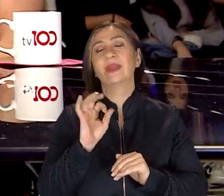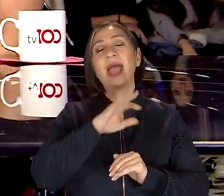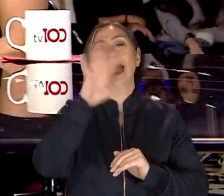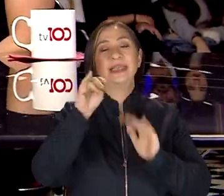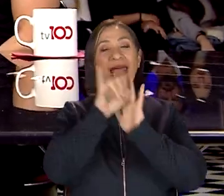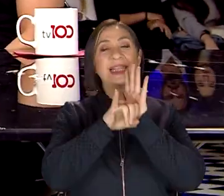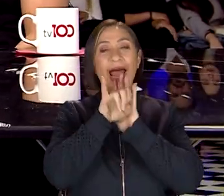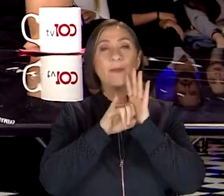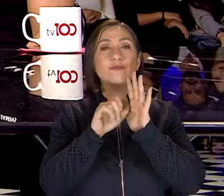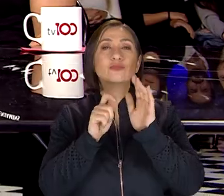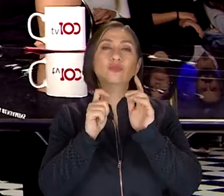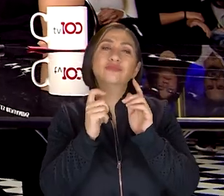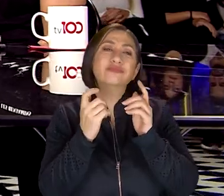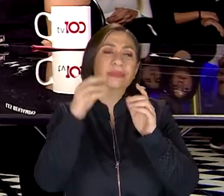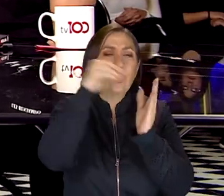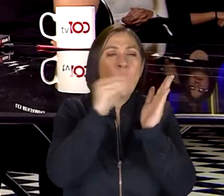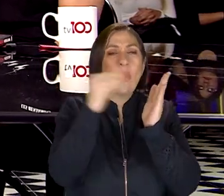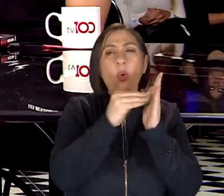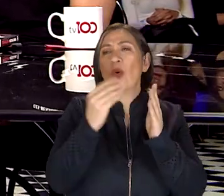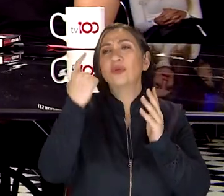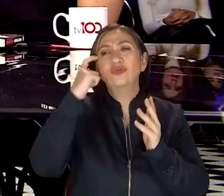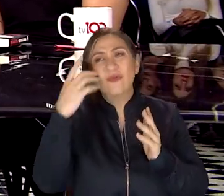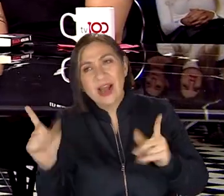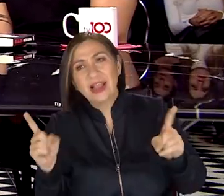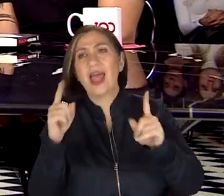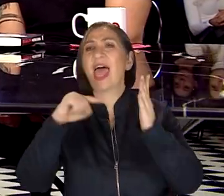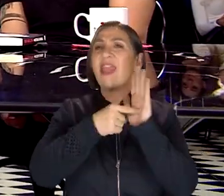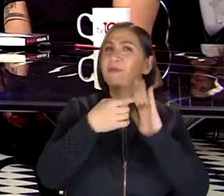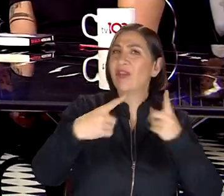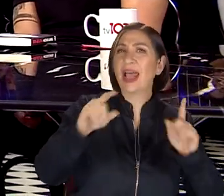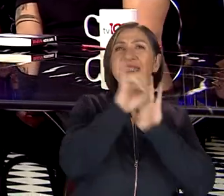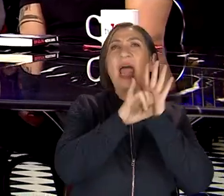herkesin Instagram'ı kullanma şekli başka, tarzı başka, niyeti başka, amacı başka.